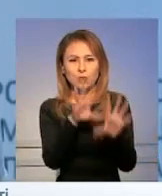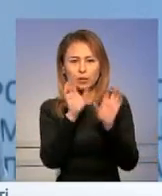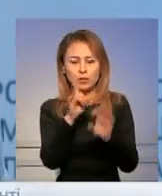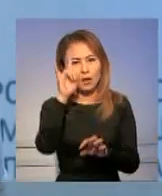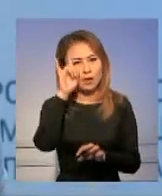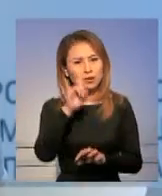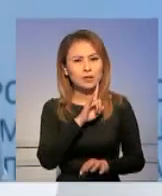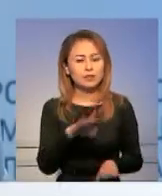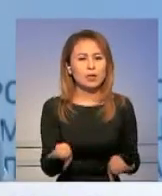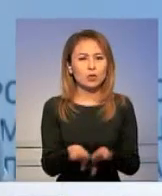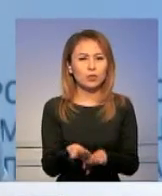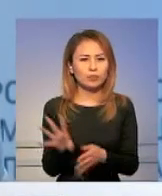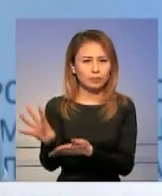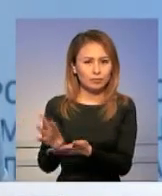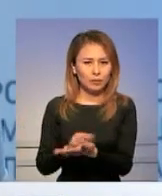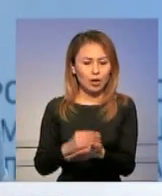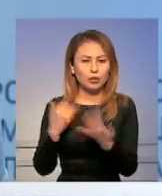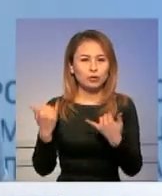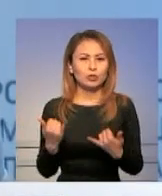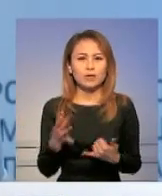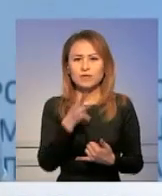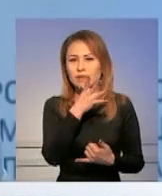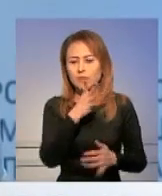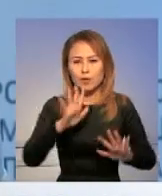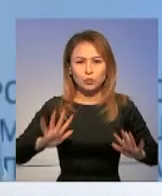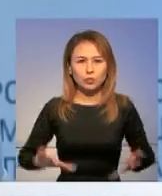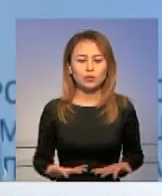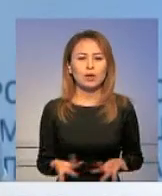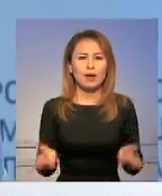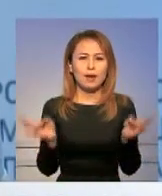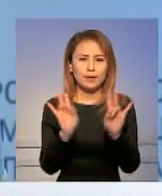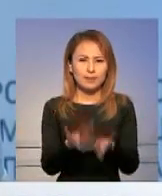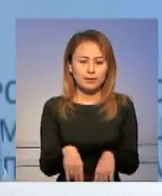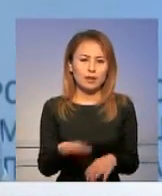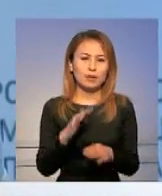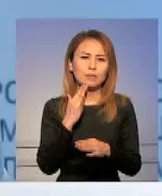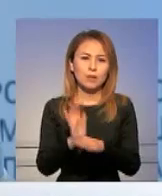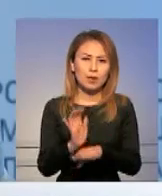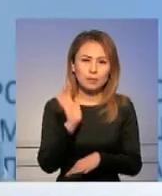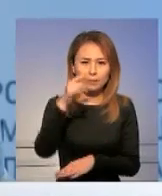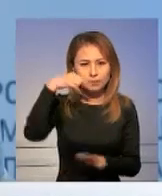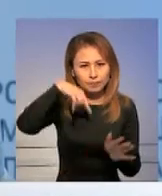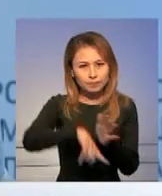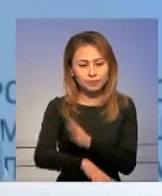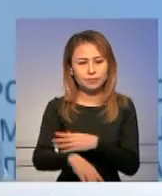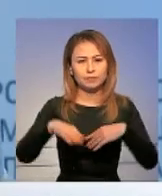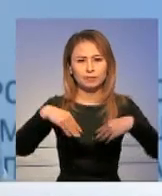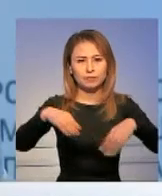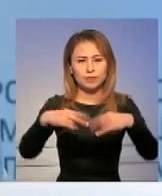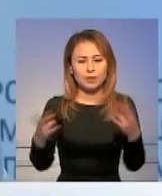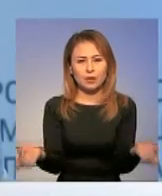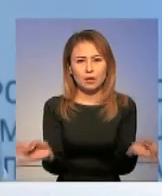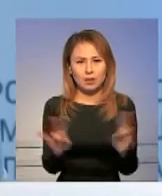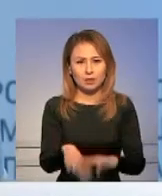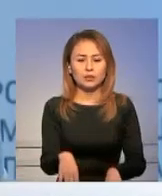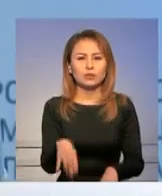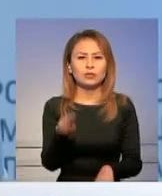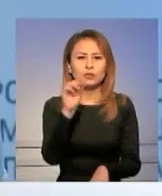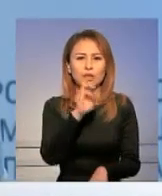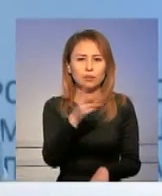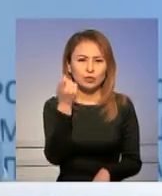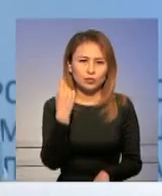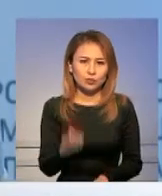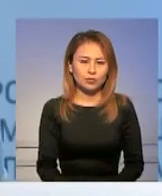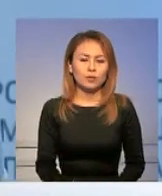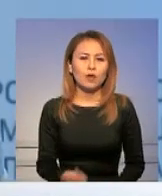Қазақстанда осы бағытты ұстанды. Алайда бүгінгі жағдайда қалдықты полигонға жеткізіп, топырақ астына көме салу қоқысты қайта өңдегеннен арзанға